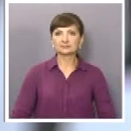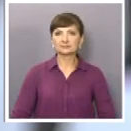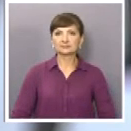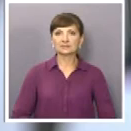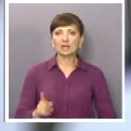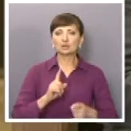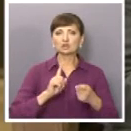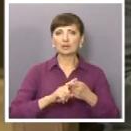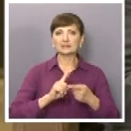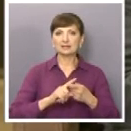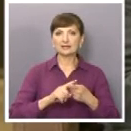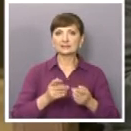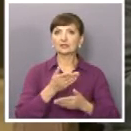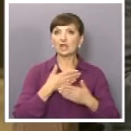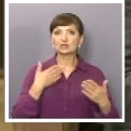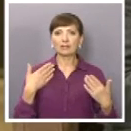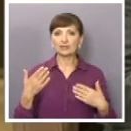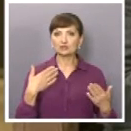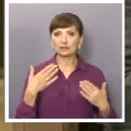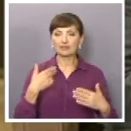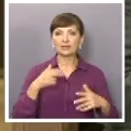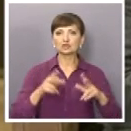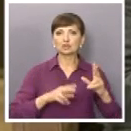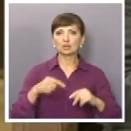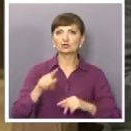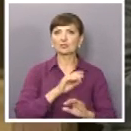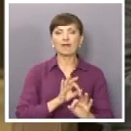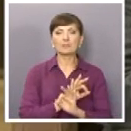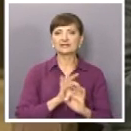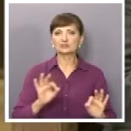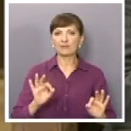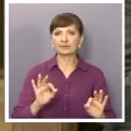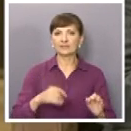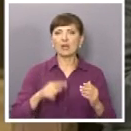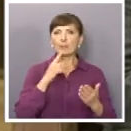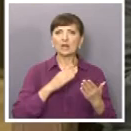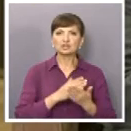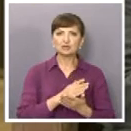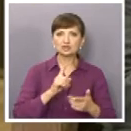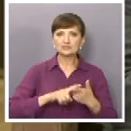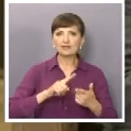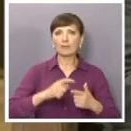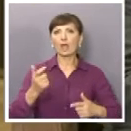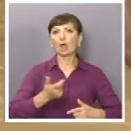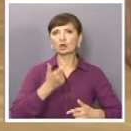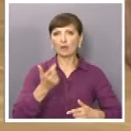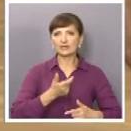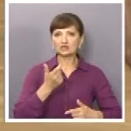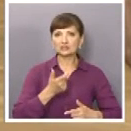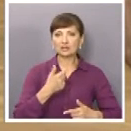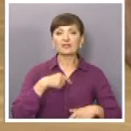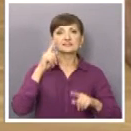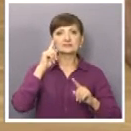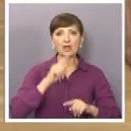Что касается наших отношений, я считаю, что они образцовые. И в политическом, и в экономическом плане. Я знаю,